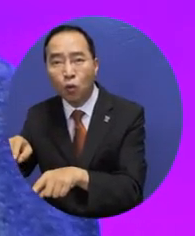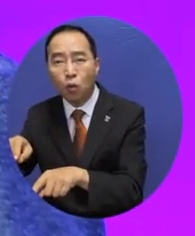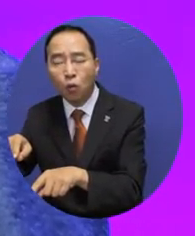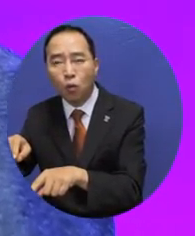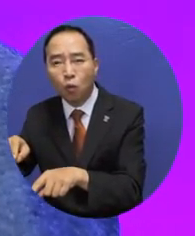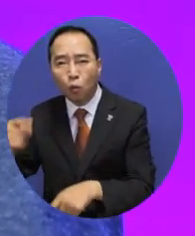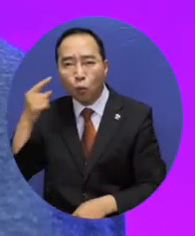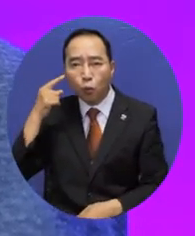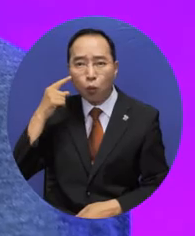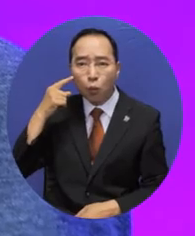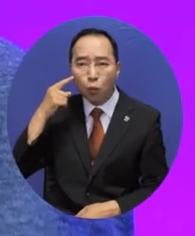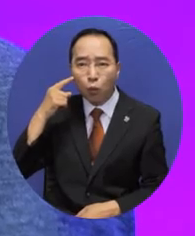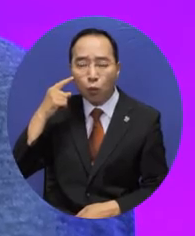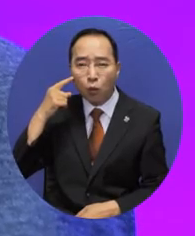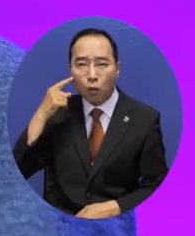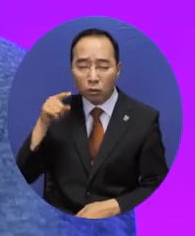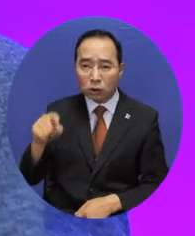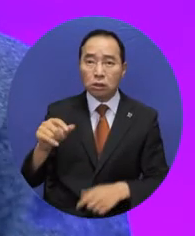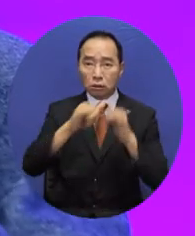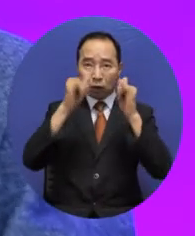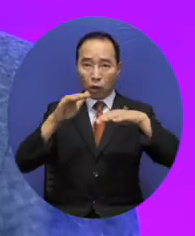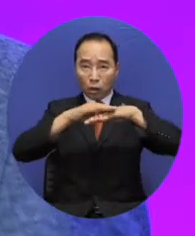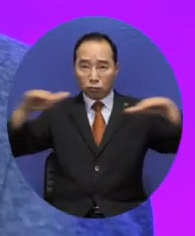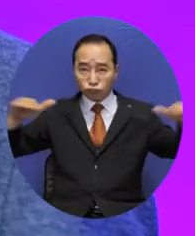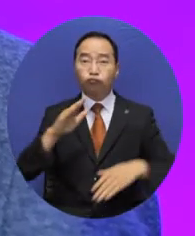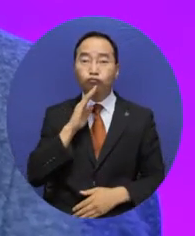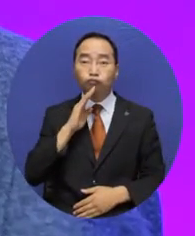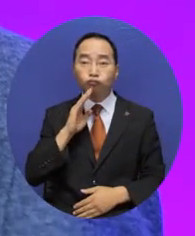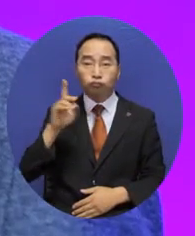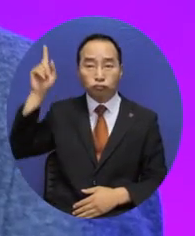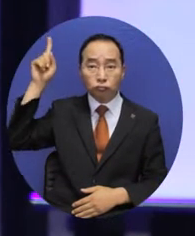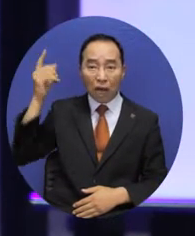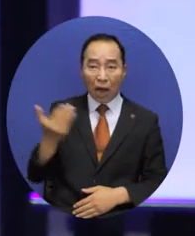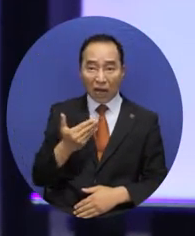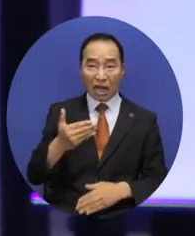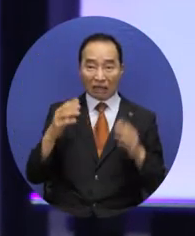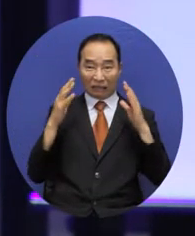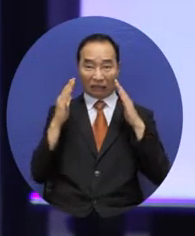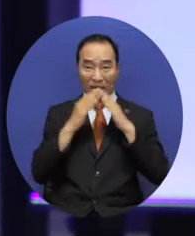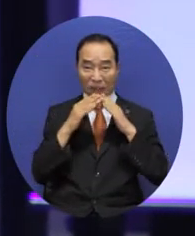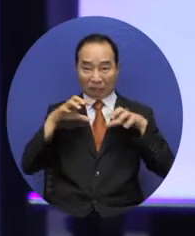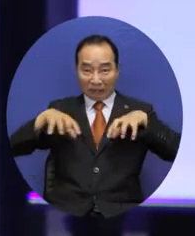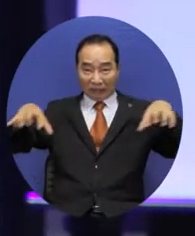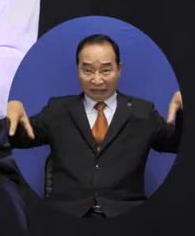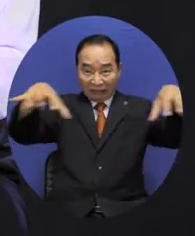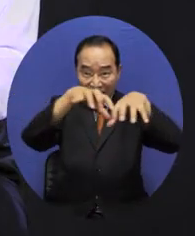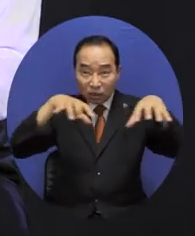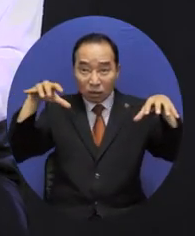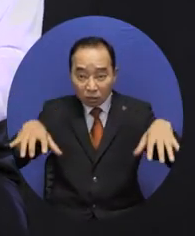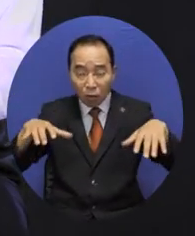왜 그랬을까? 왜 평등한 공동체였던 차탈페이크에 폭력이 발생했는가?